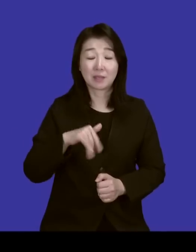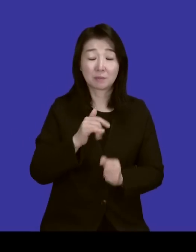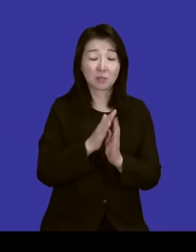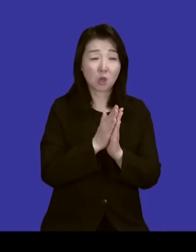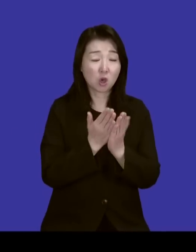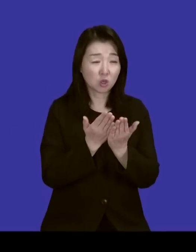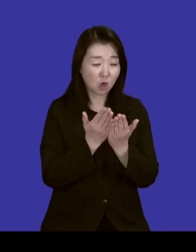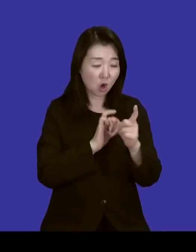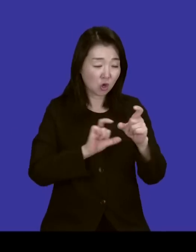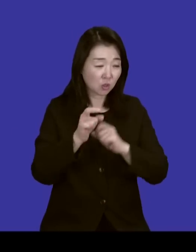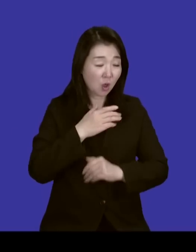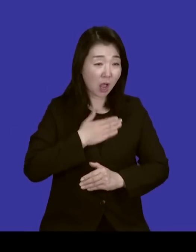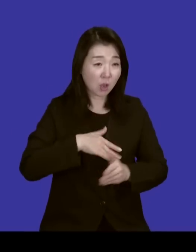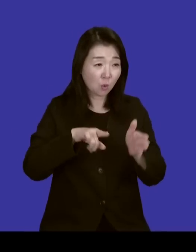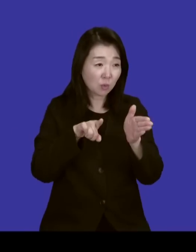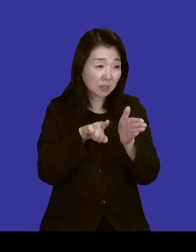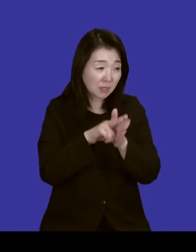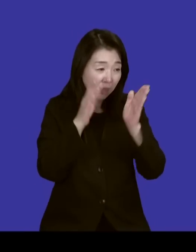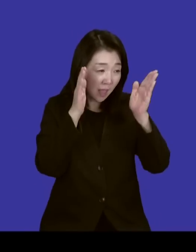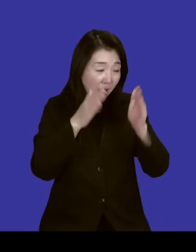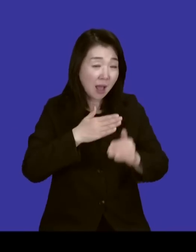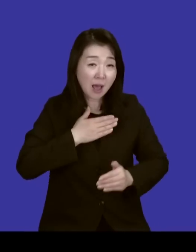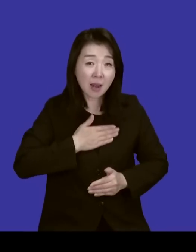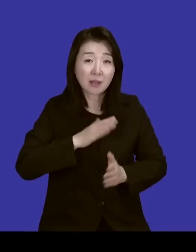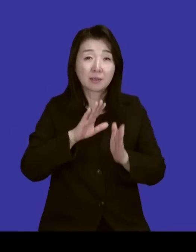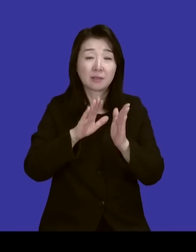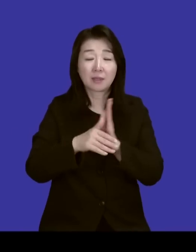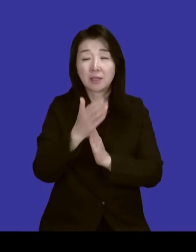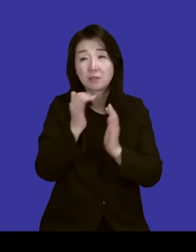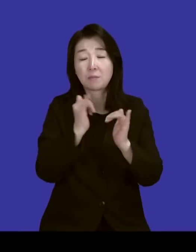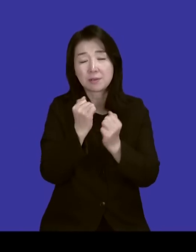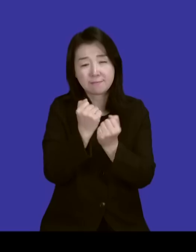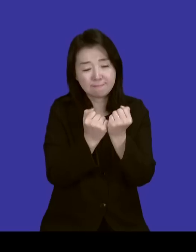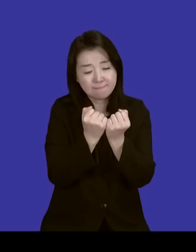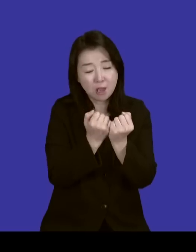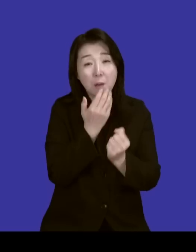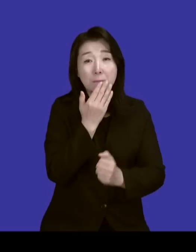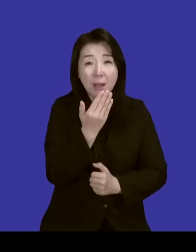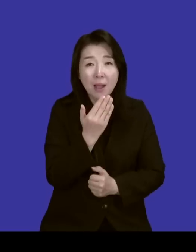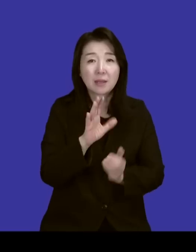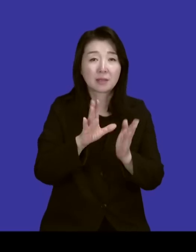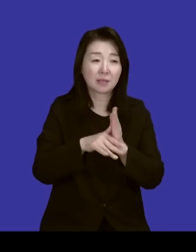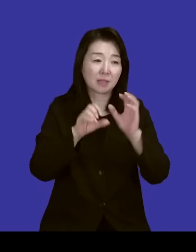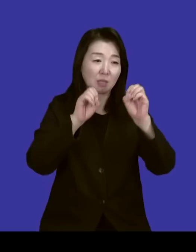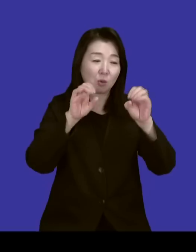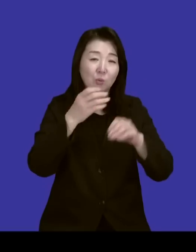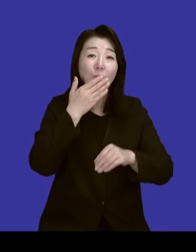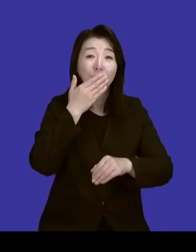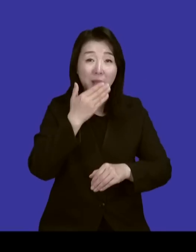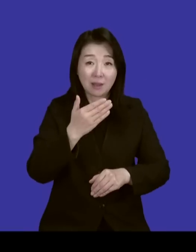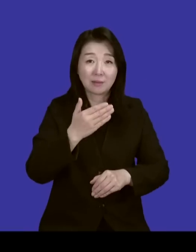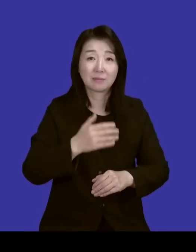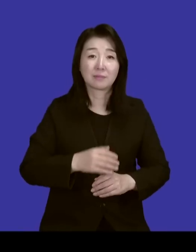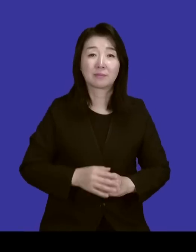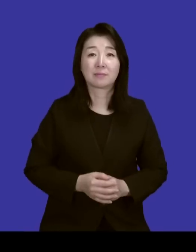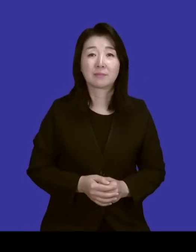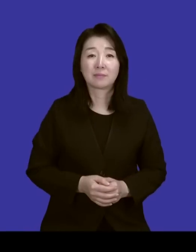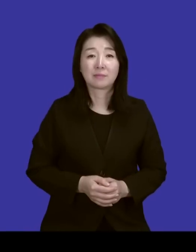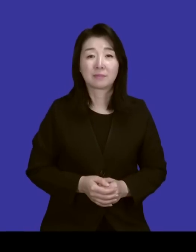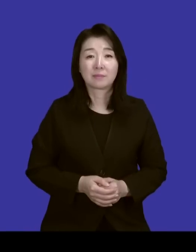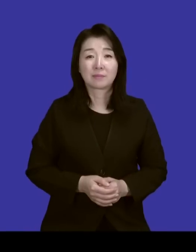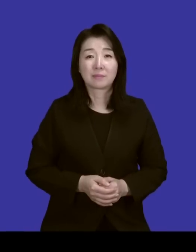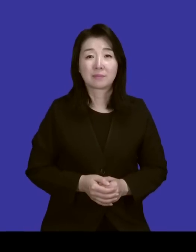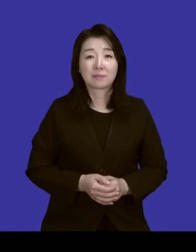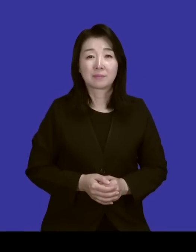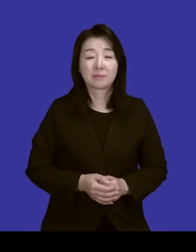알고 신학을 알아야 젊은이들에게도 좀 더 설득력을 그렇죠. 가지고 제가 전도할 예. 수 있지 않겠느냐 이런 예. 생각으로 유학을 갔거든요. 예.